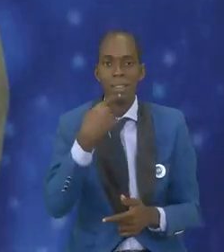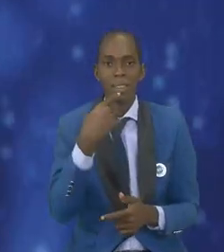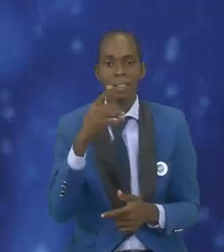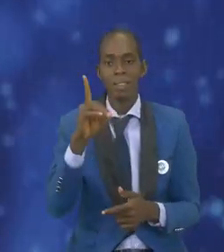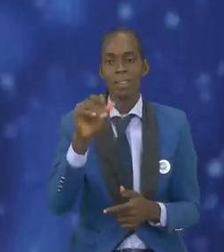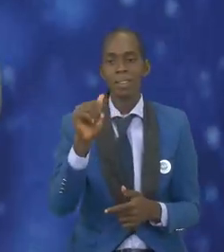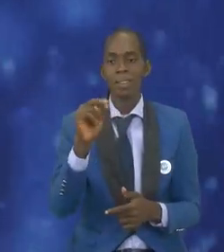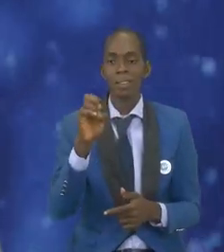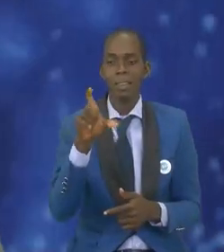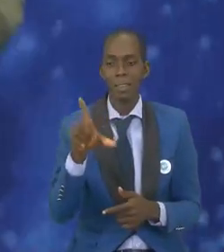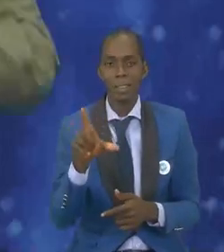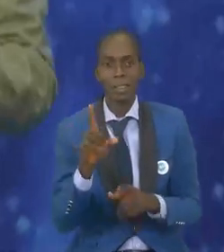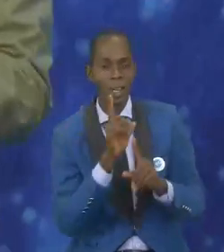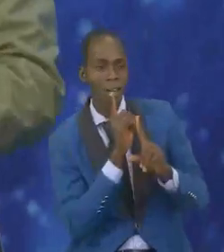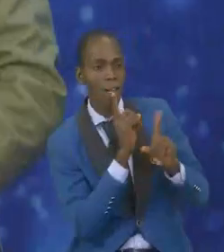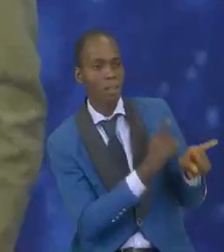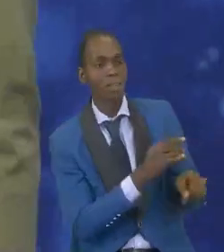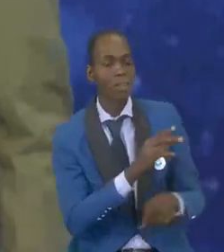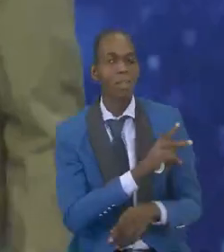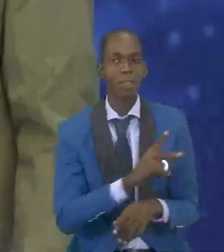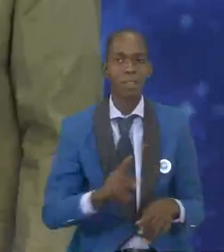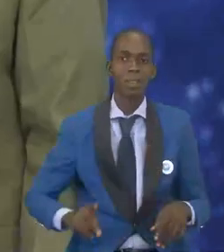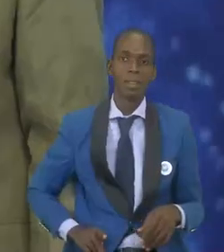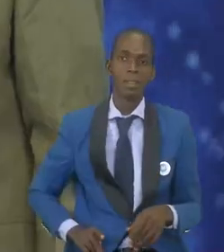Daniel dit au roi